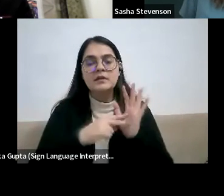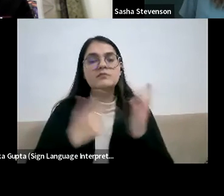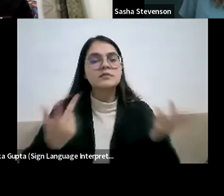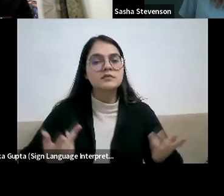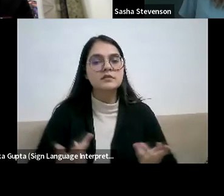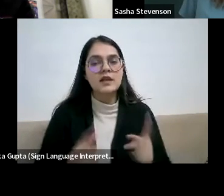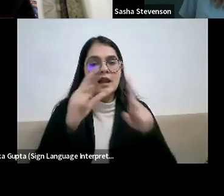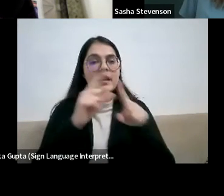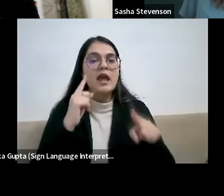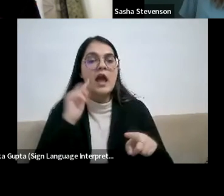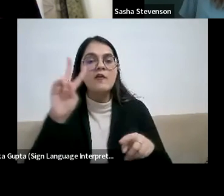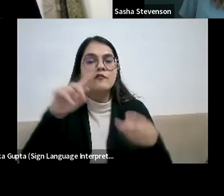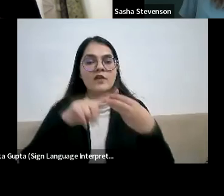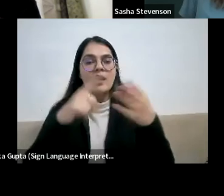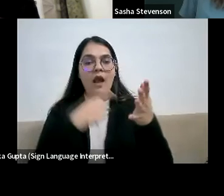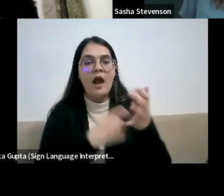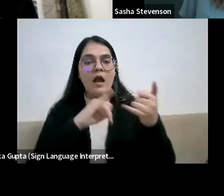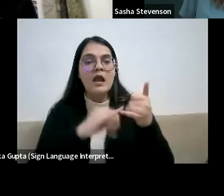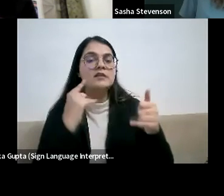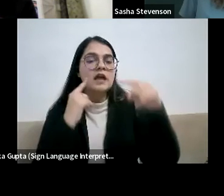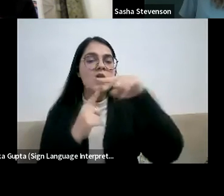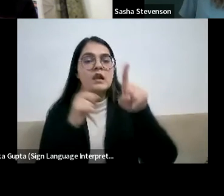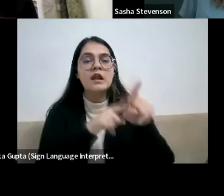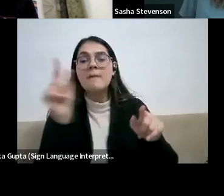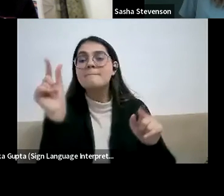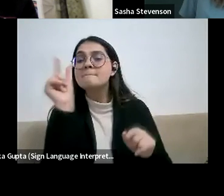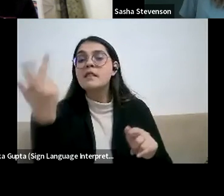Defining diversity itself is very difficult. अखंडता